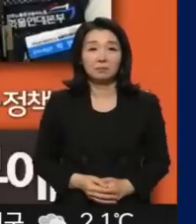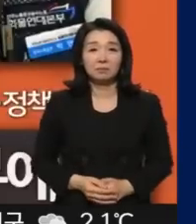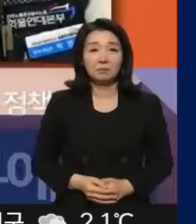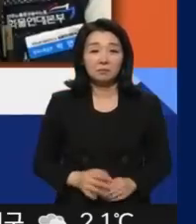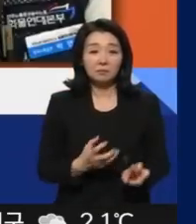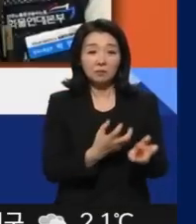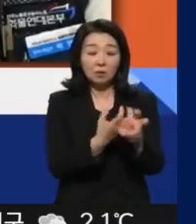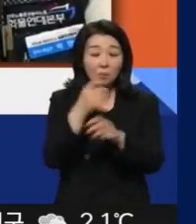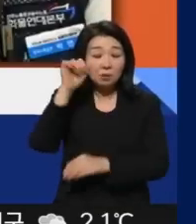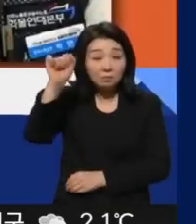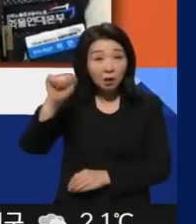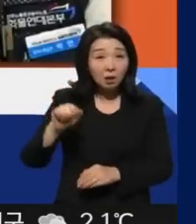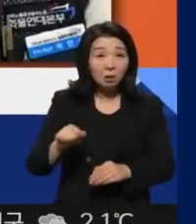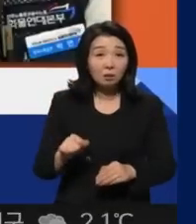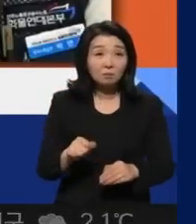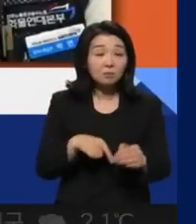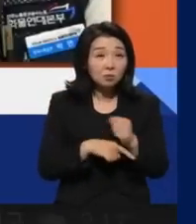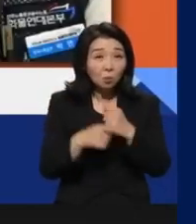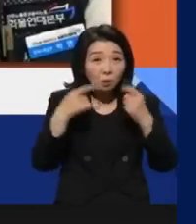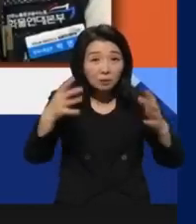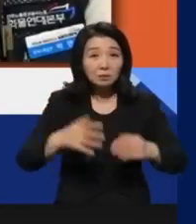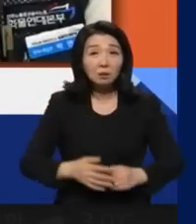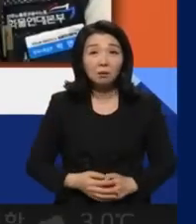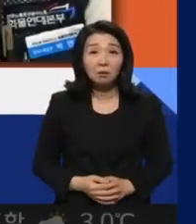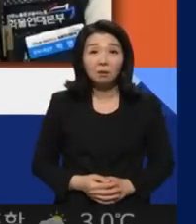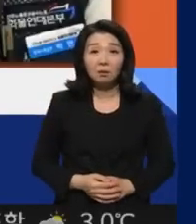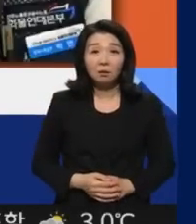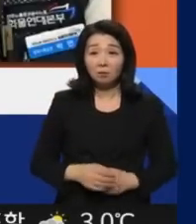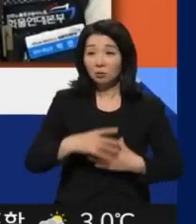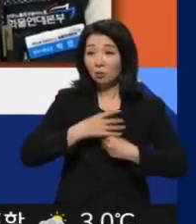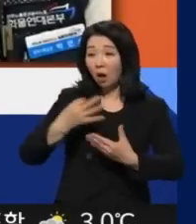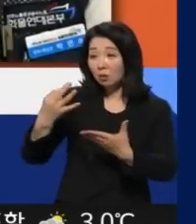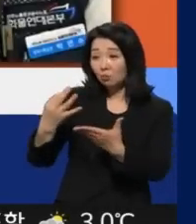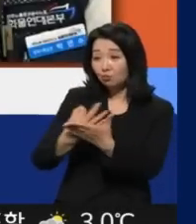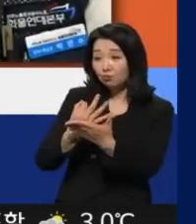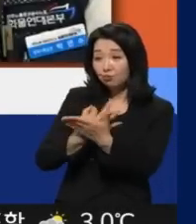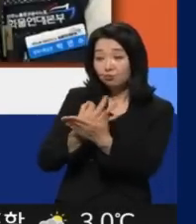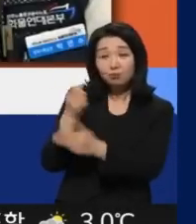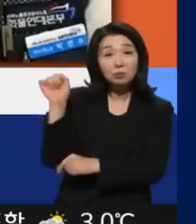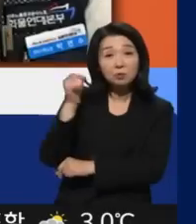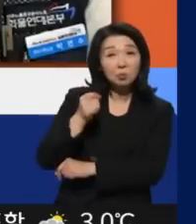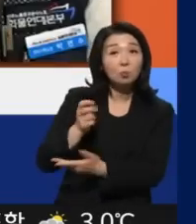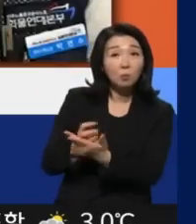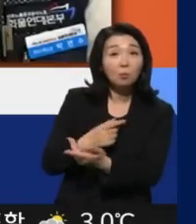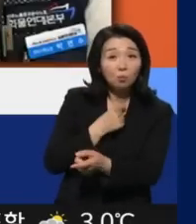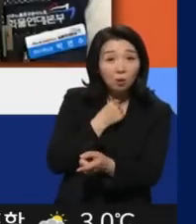화물연대 총파업 요구는 명확합니다. 저희는 계속 안전운임제도를 이야기를 했던 거고요.